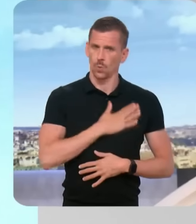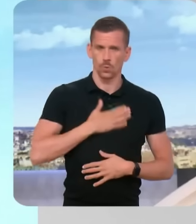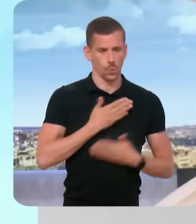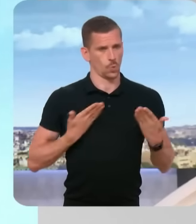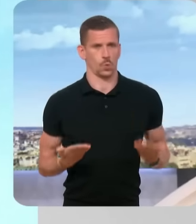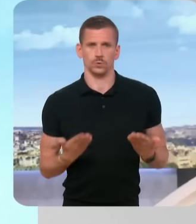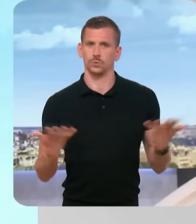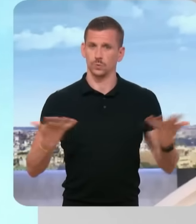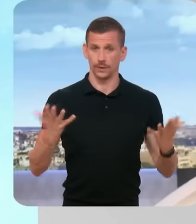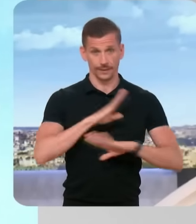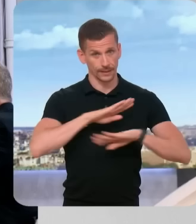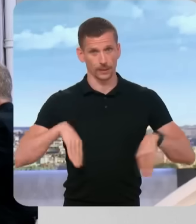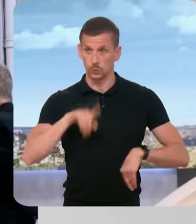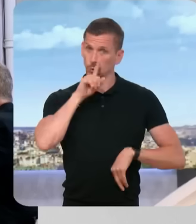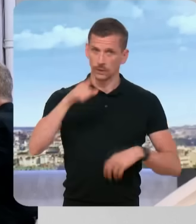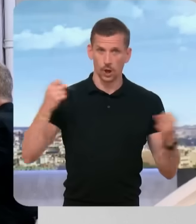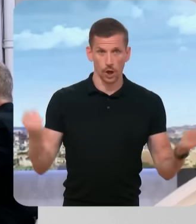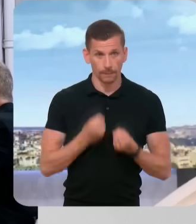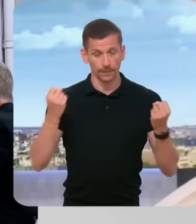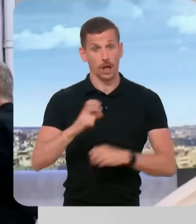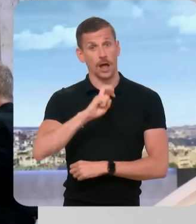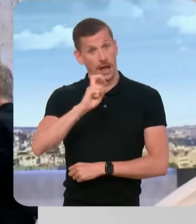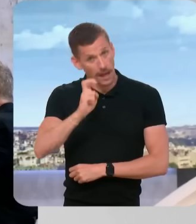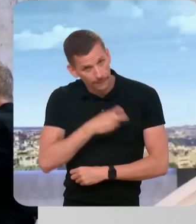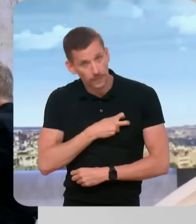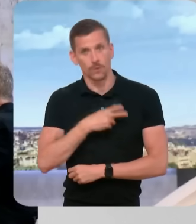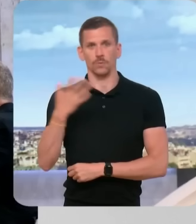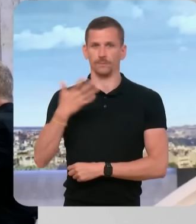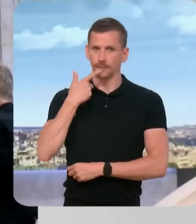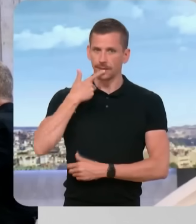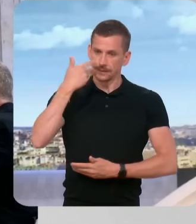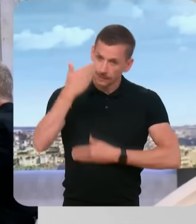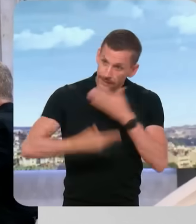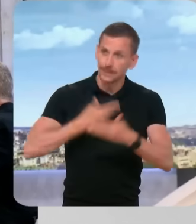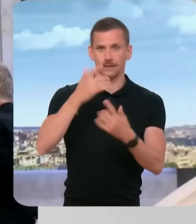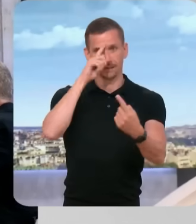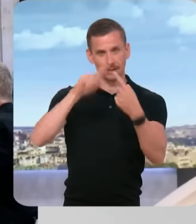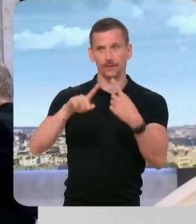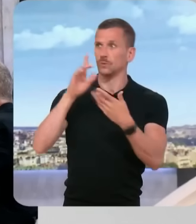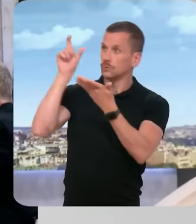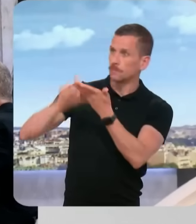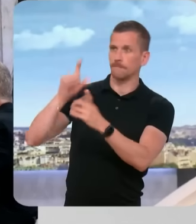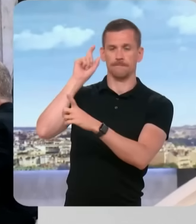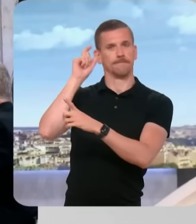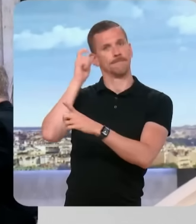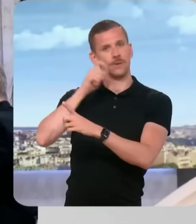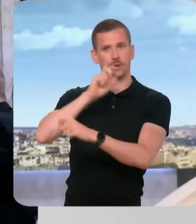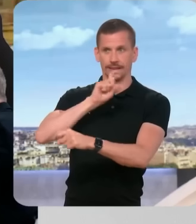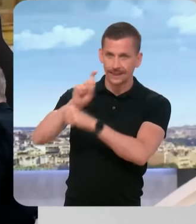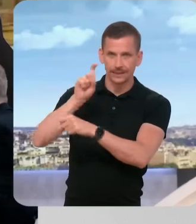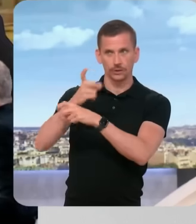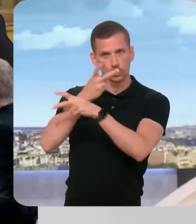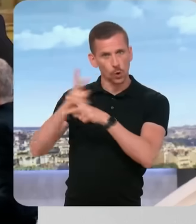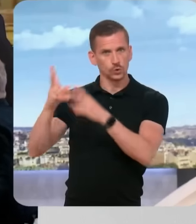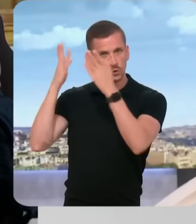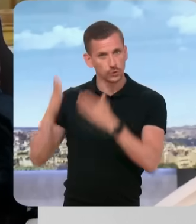campagne, il se ressaisisse et effectivement pointe le danger que nous avons devant nous. C'est-à-dire que l'extrême droite, pour la première